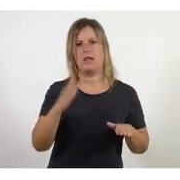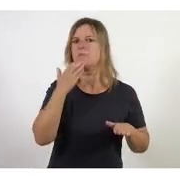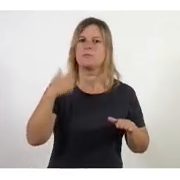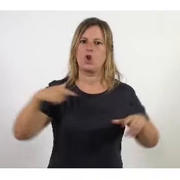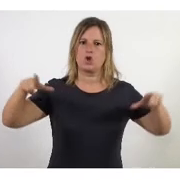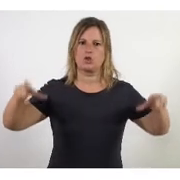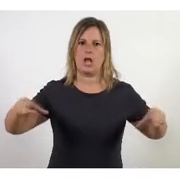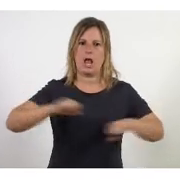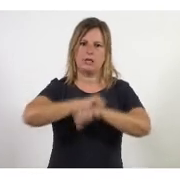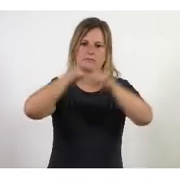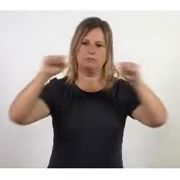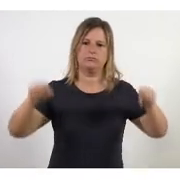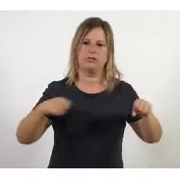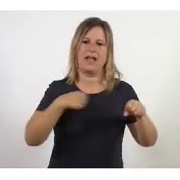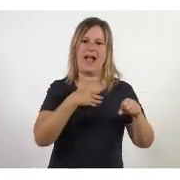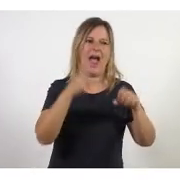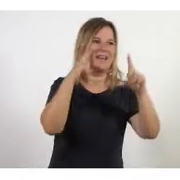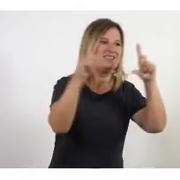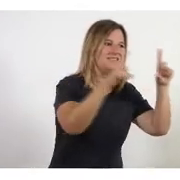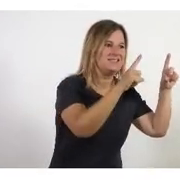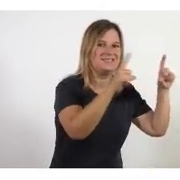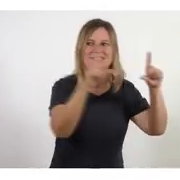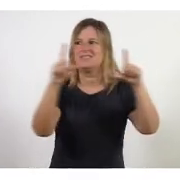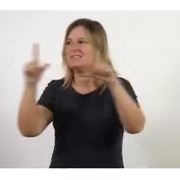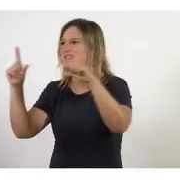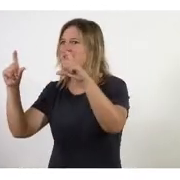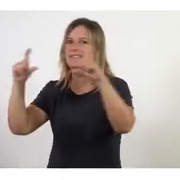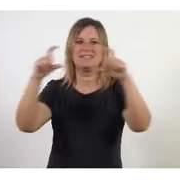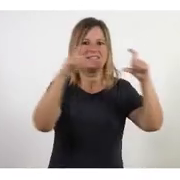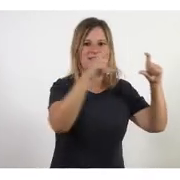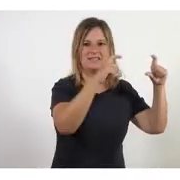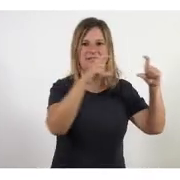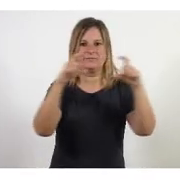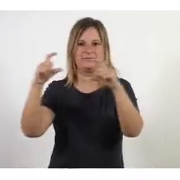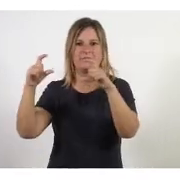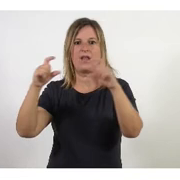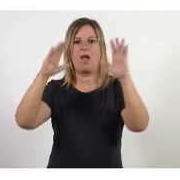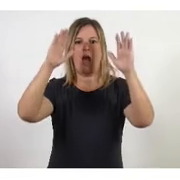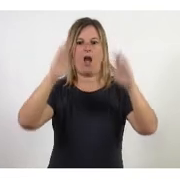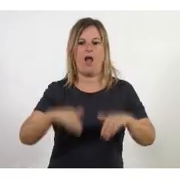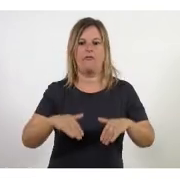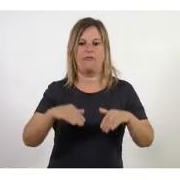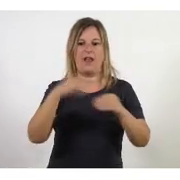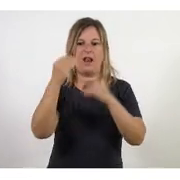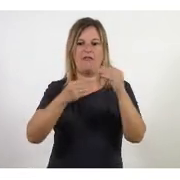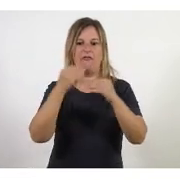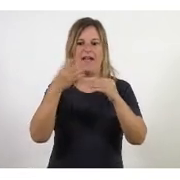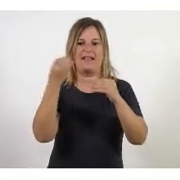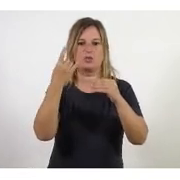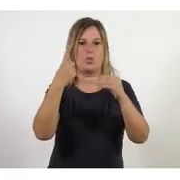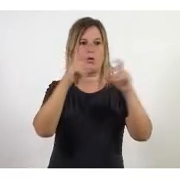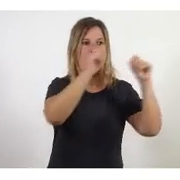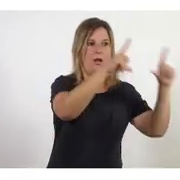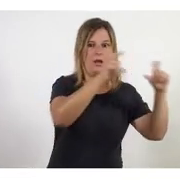i tinc la tentació aquesta de moure la meva càmera, no? D'esquerra a dreta, el que faré és fer tres planos. Faré un plano al centre, un